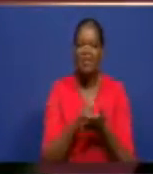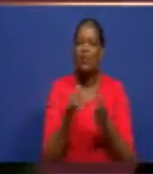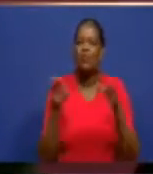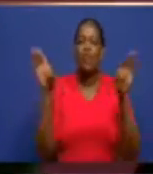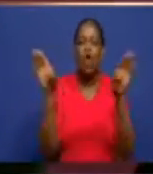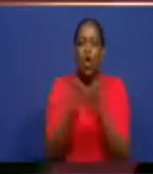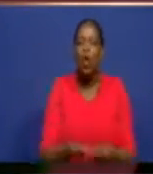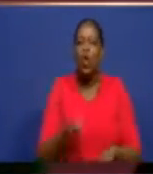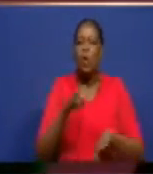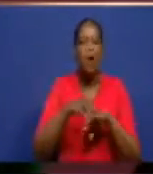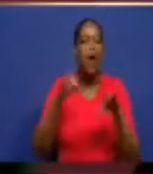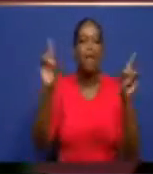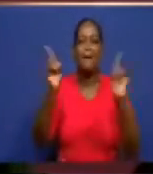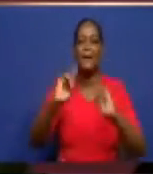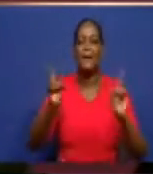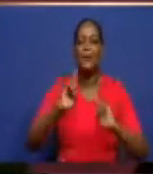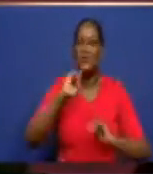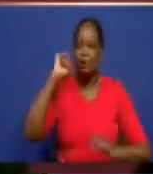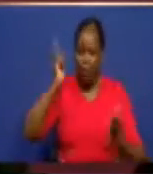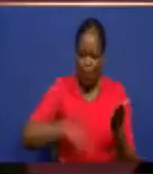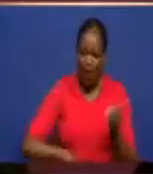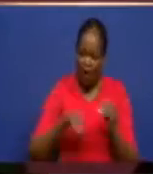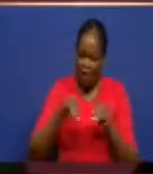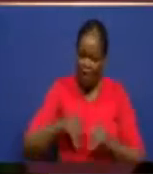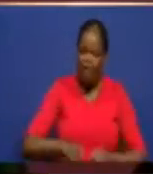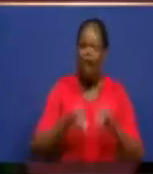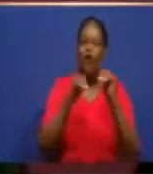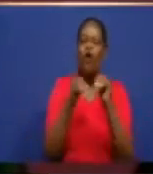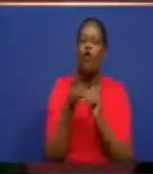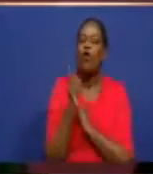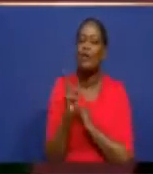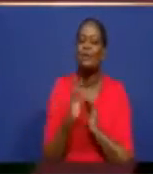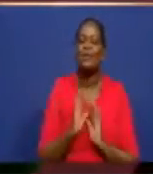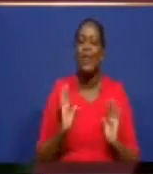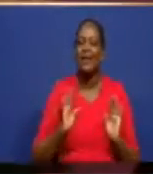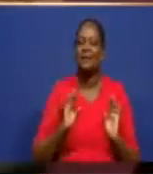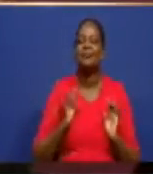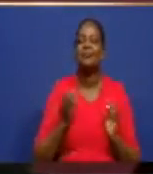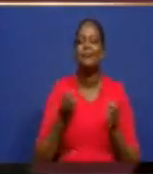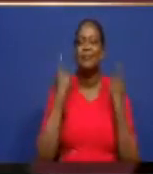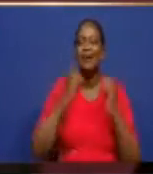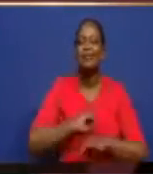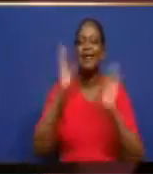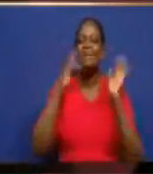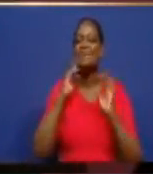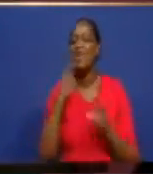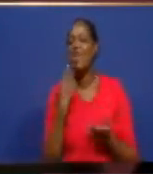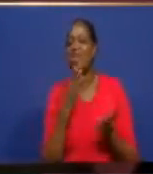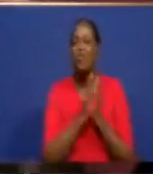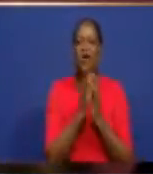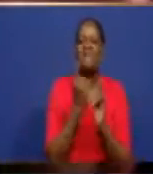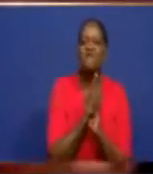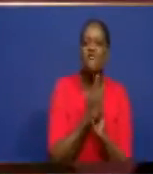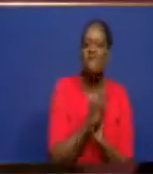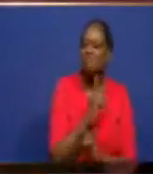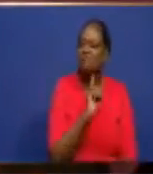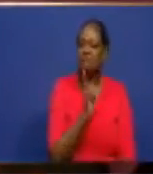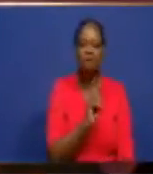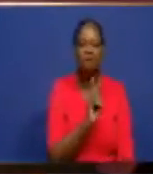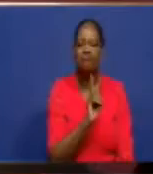misikiti. Serikali natuambia tufuate nidhamu. Watu waelewe hiki Kiswahili. Watu sema tumeambiwa tufunge